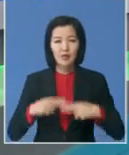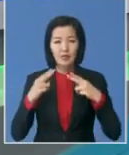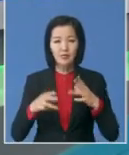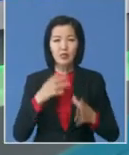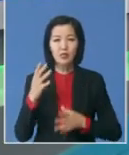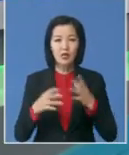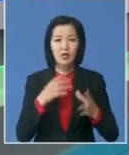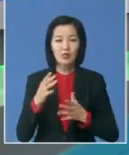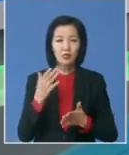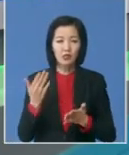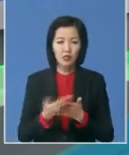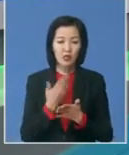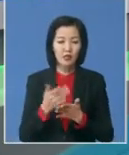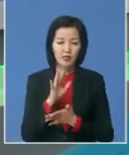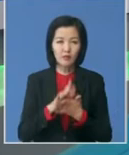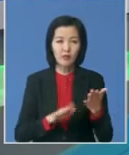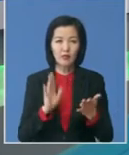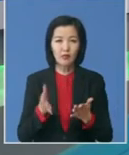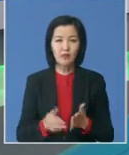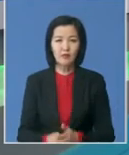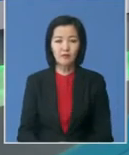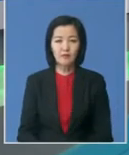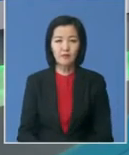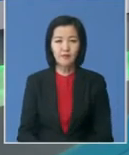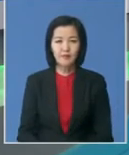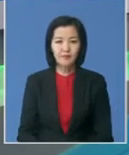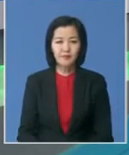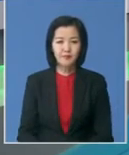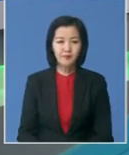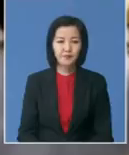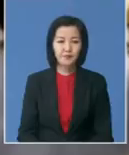Кезек жаһан жаңалықтарында шартараптағы ақпараттардан да құлақдар болыңыздар.